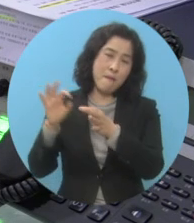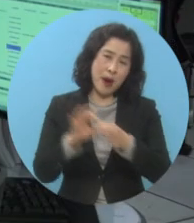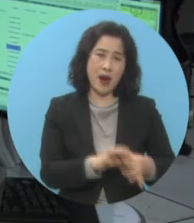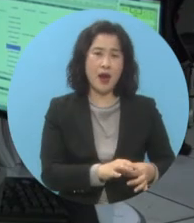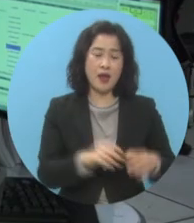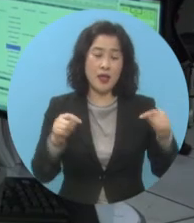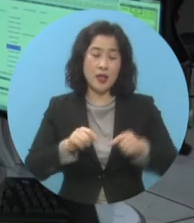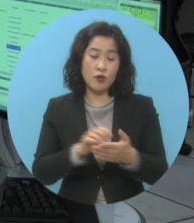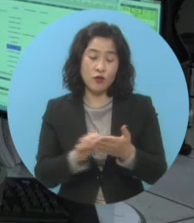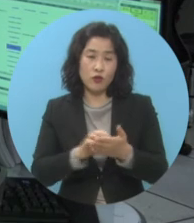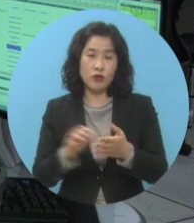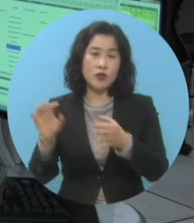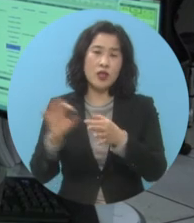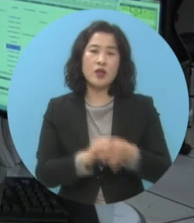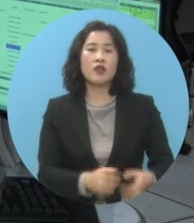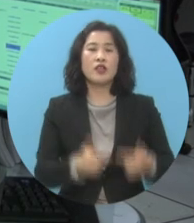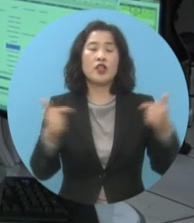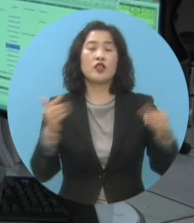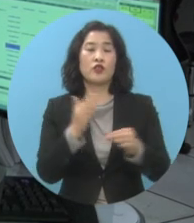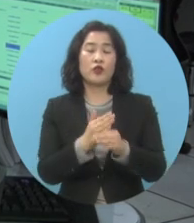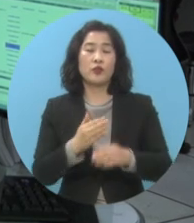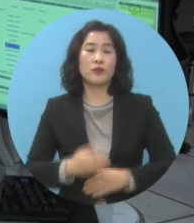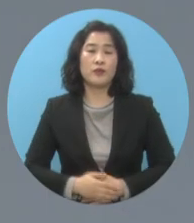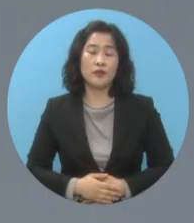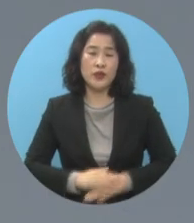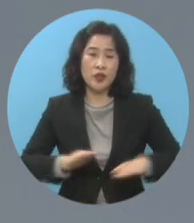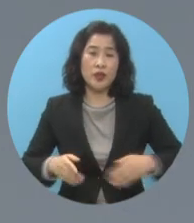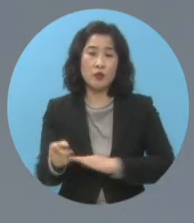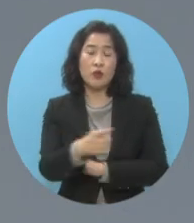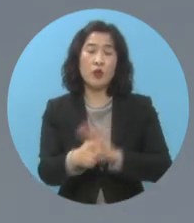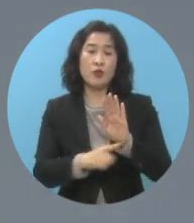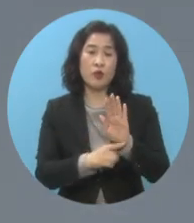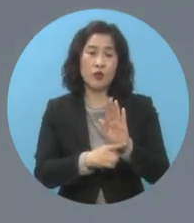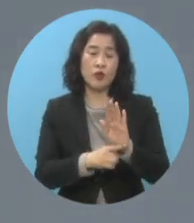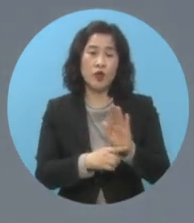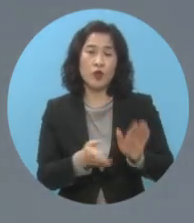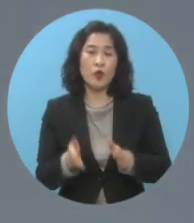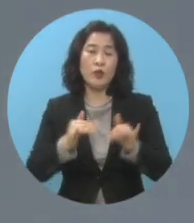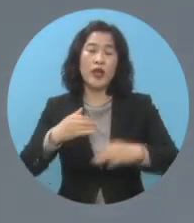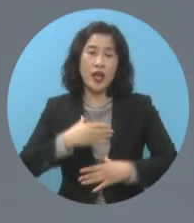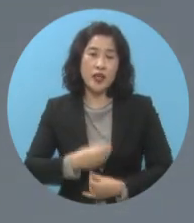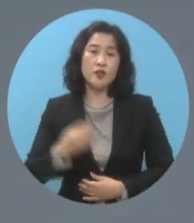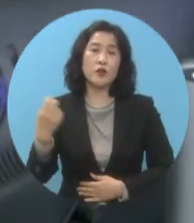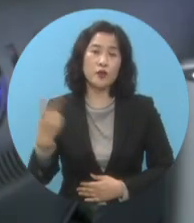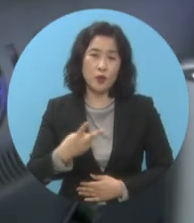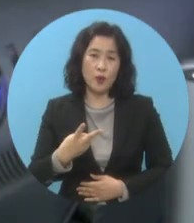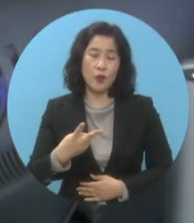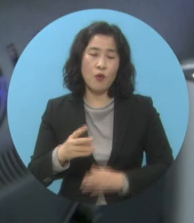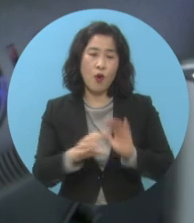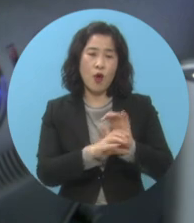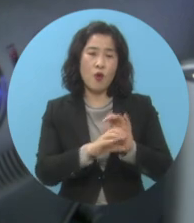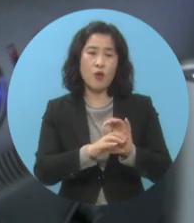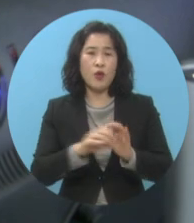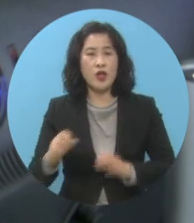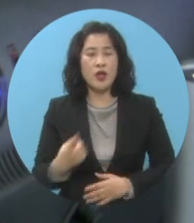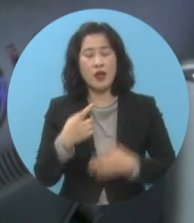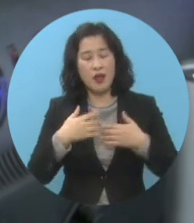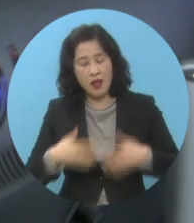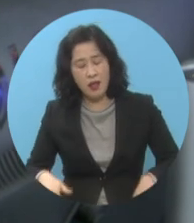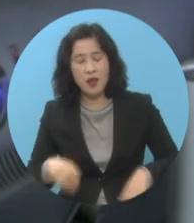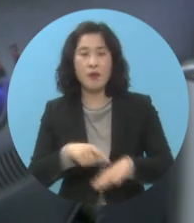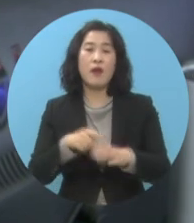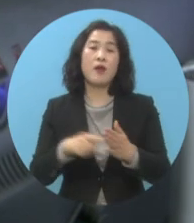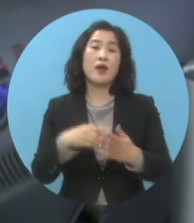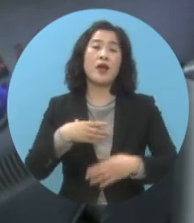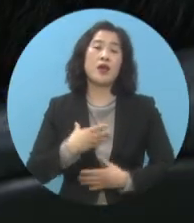코로나19가 길어지면서 상담 건수는 계속 늘고 있습니다. 전남소방본부는 도민의 안전뿐만 아니라 코로나19로